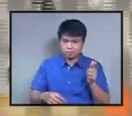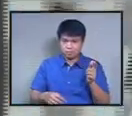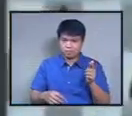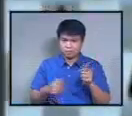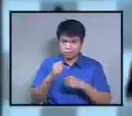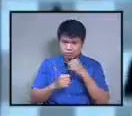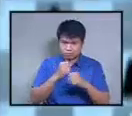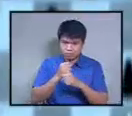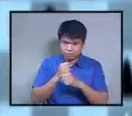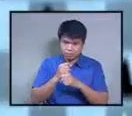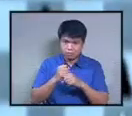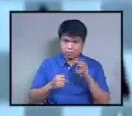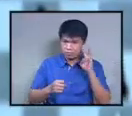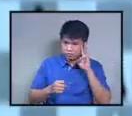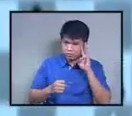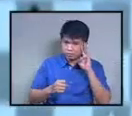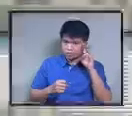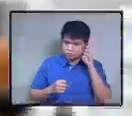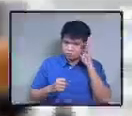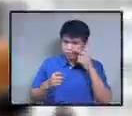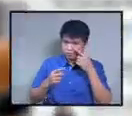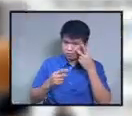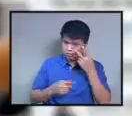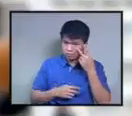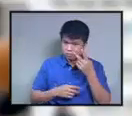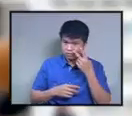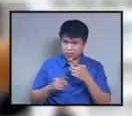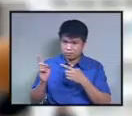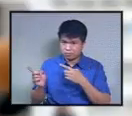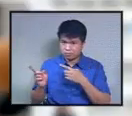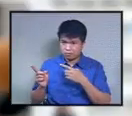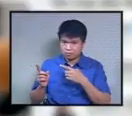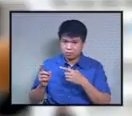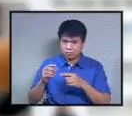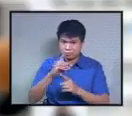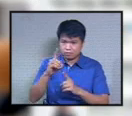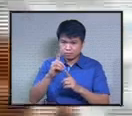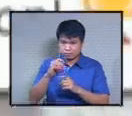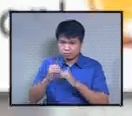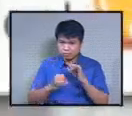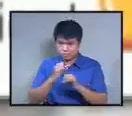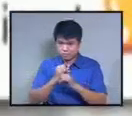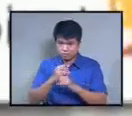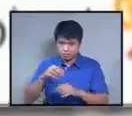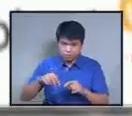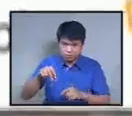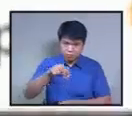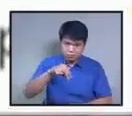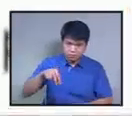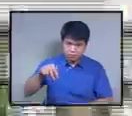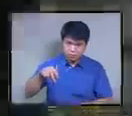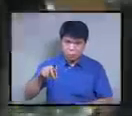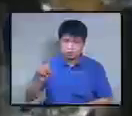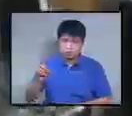na si Wesley So. Pero tingnan ang congratulatory tweet nito ng International Chess Federation. Ano ang flag sa tabi ng